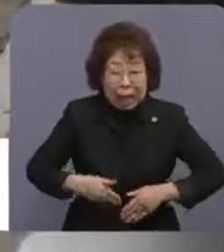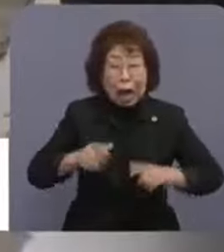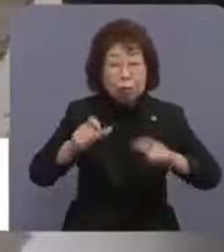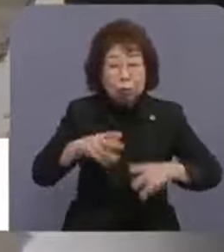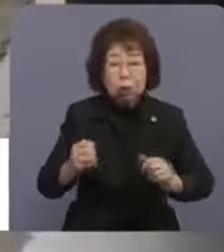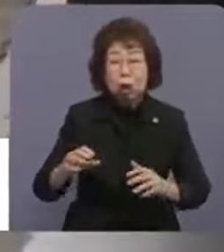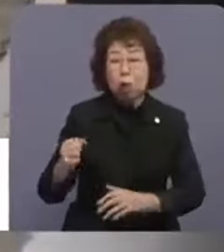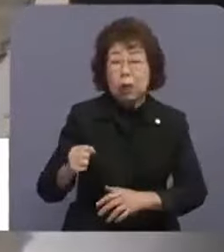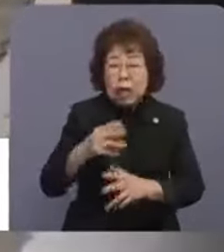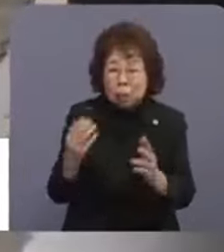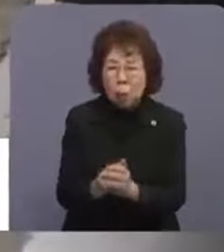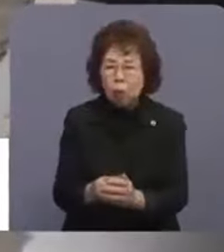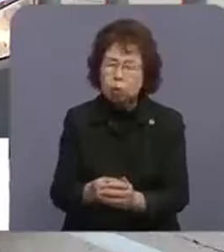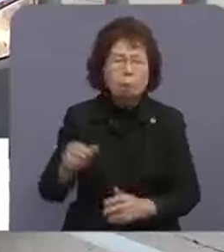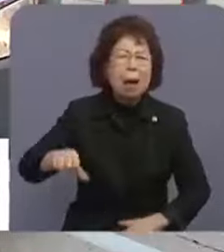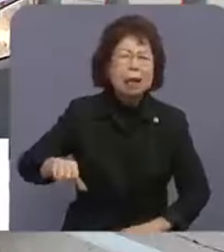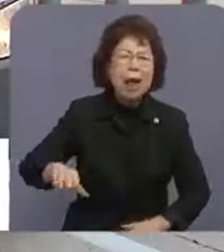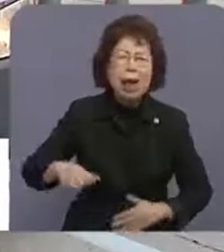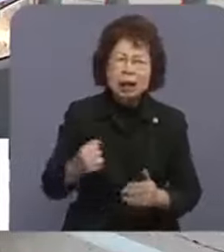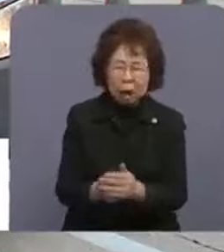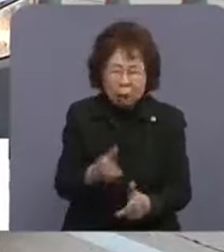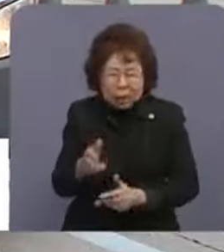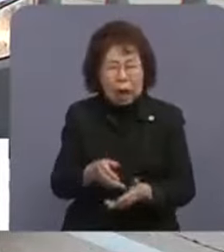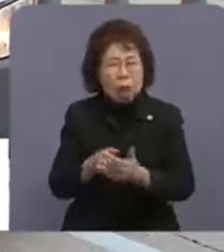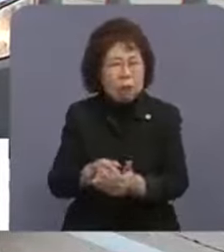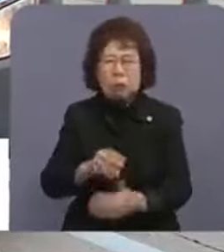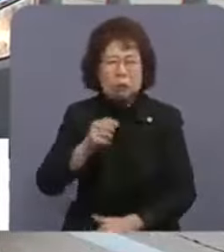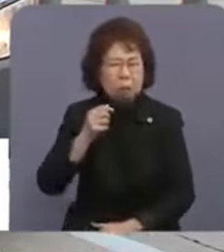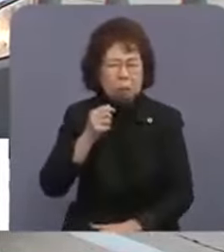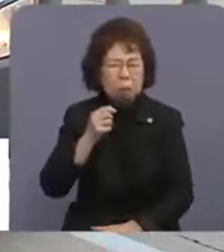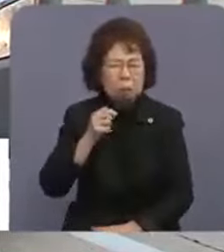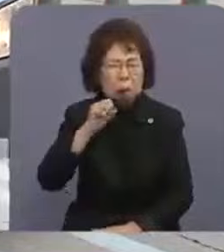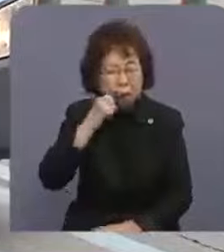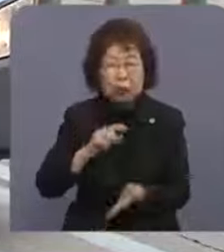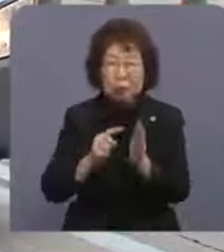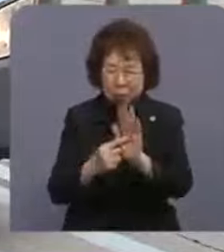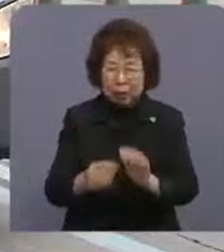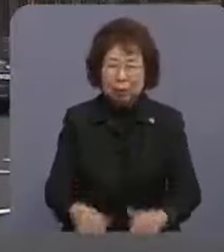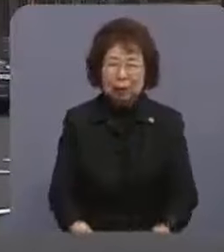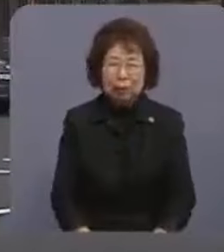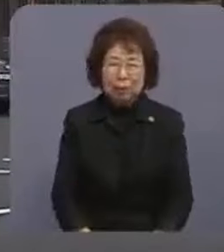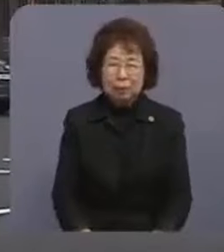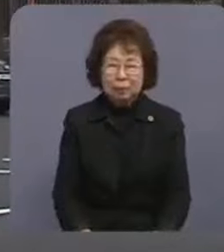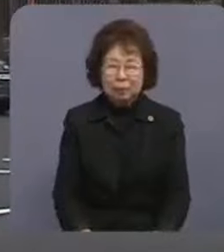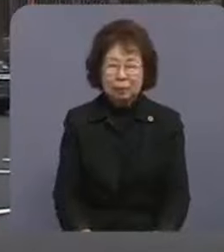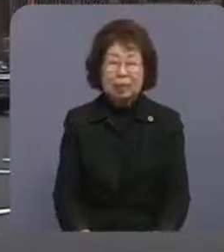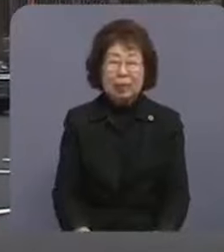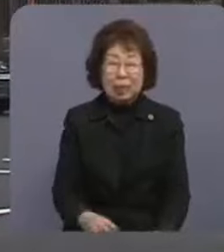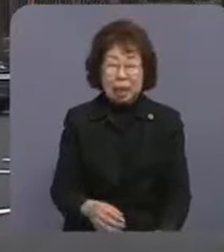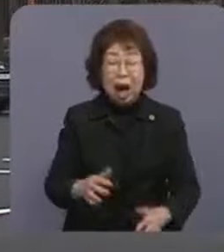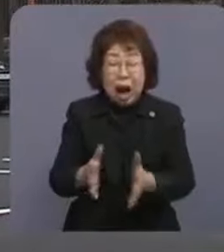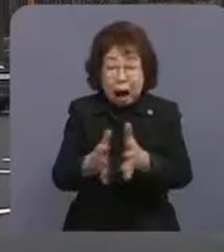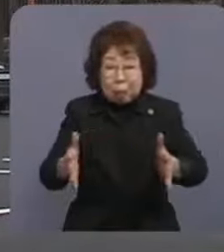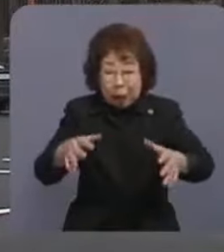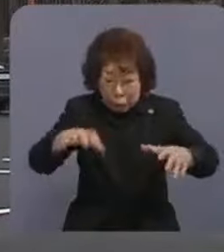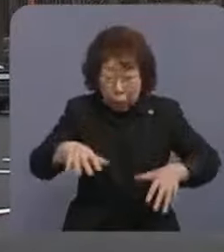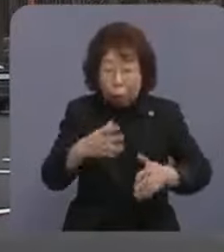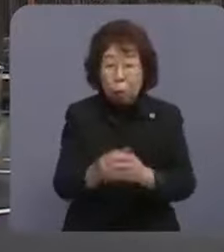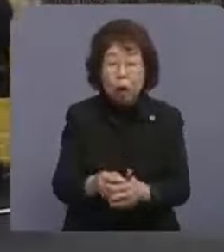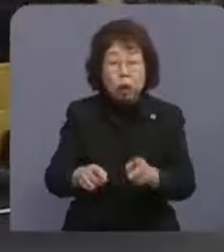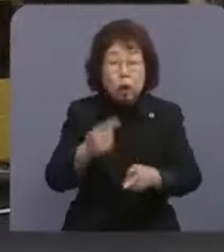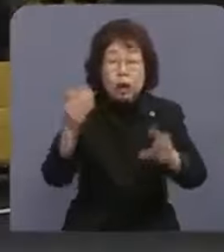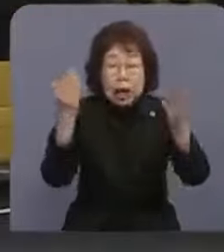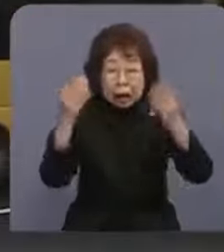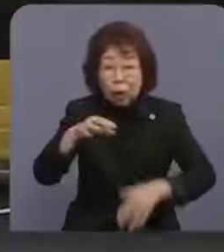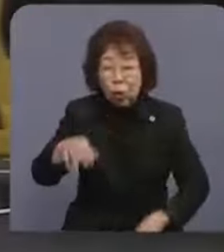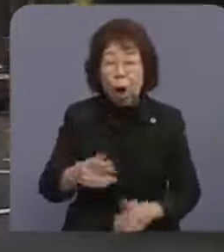국민의힘 의원들이 반대해 사업을 진행하지 못했다고 밝혔습니다. 대규모 아파트 단지를 끼고 초등학교가